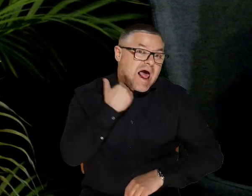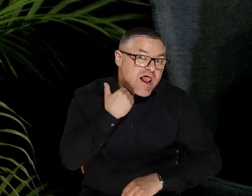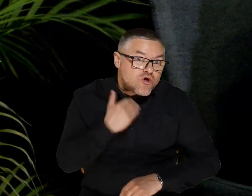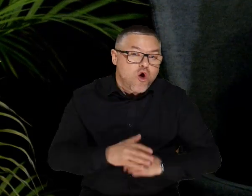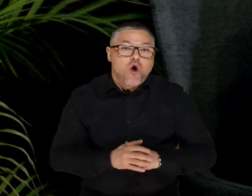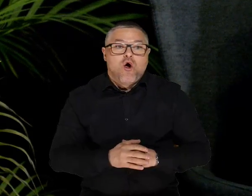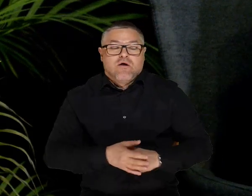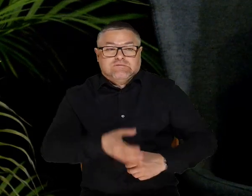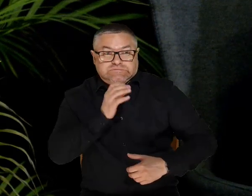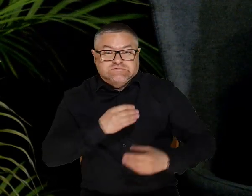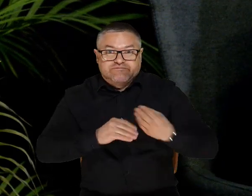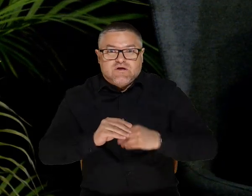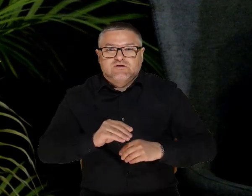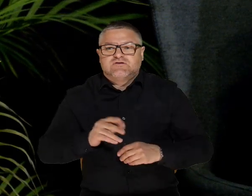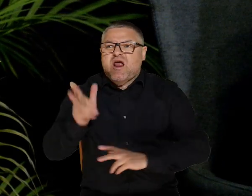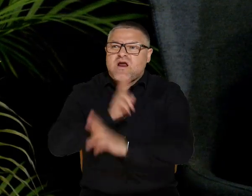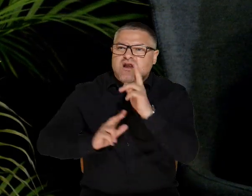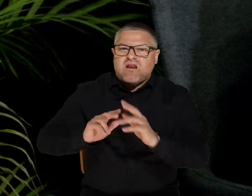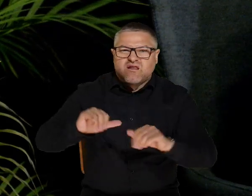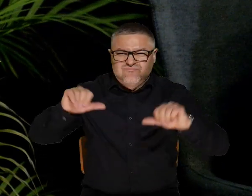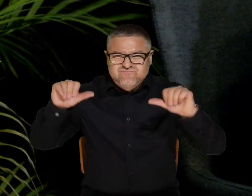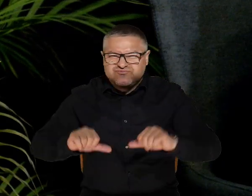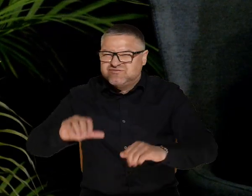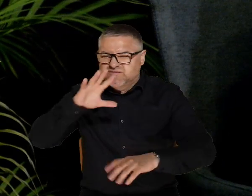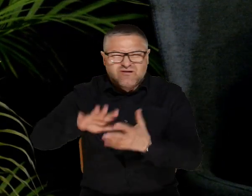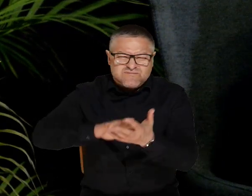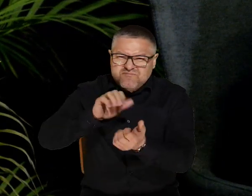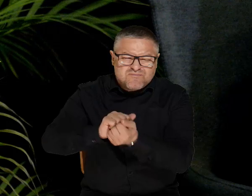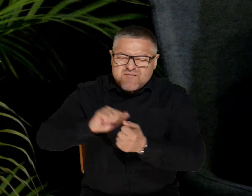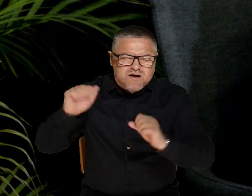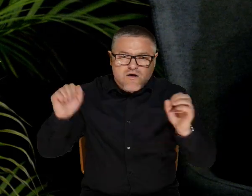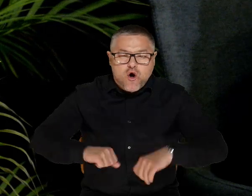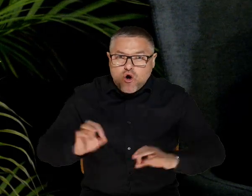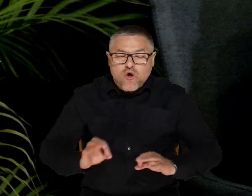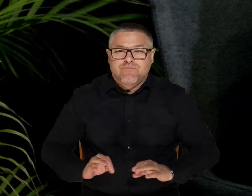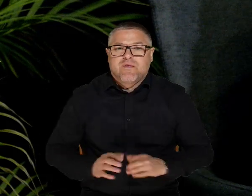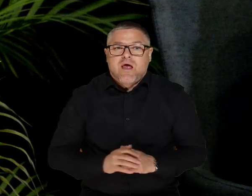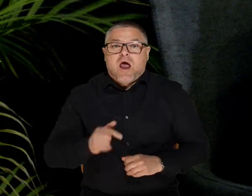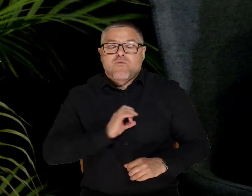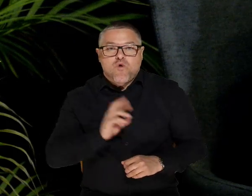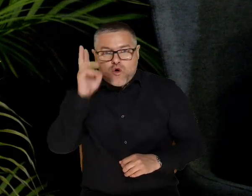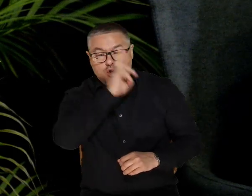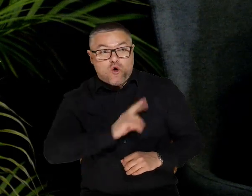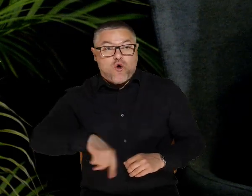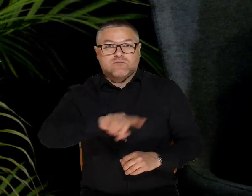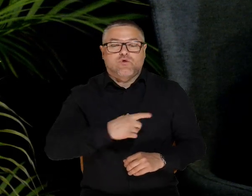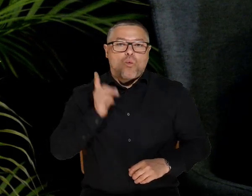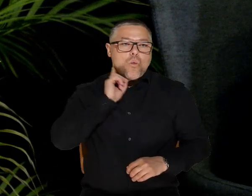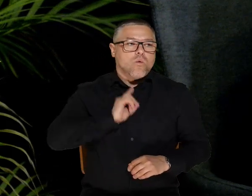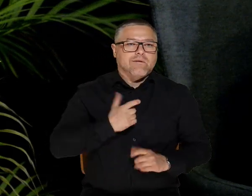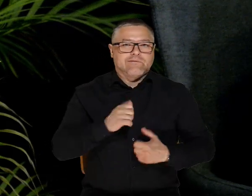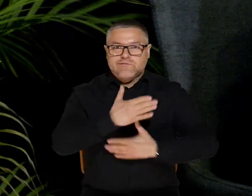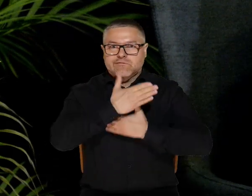coraz bardziej obrzydliwi klienci, ale ja nie mogłam sobie z tym poradzić. Natomiast moja rodzina cały czas udawała, że o niczym nie